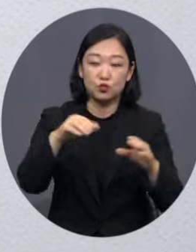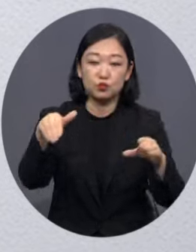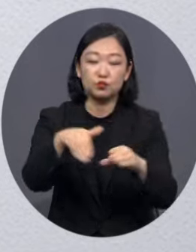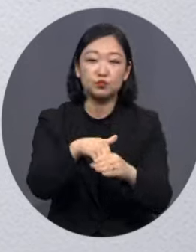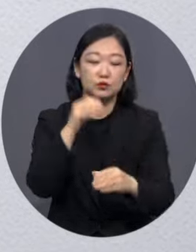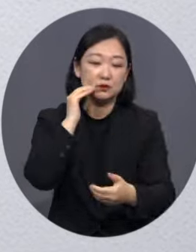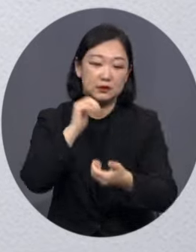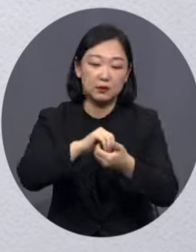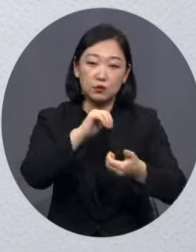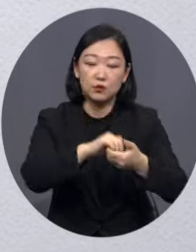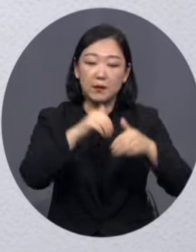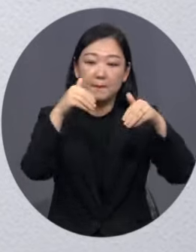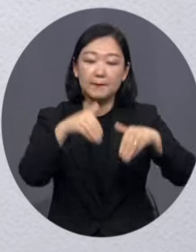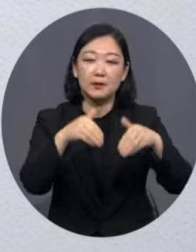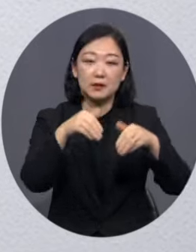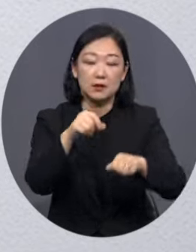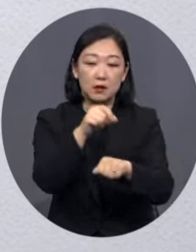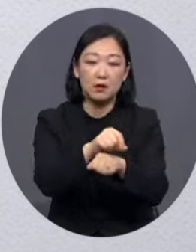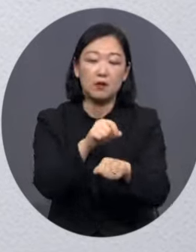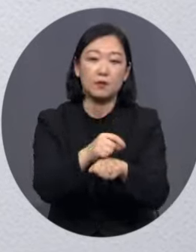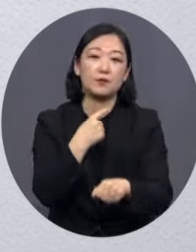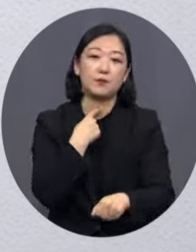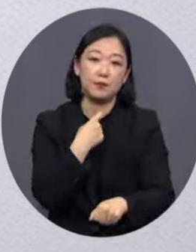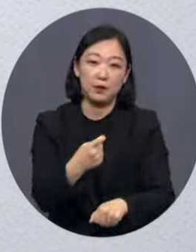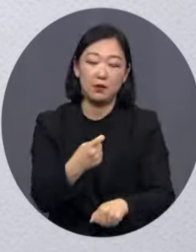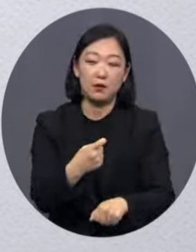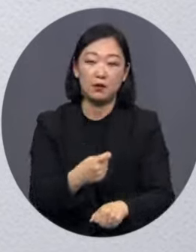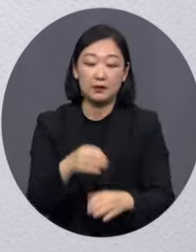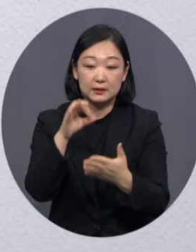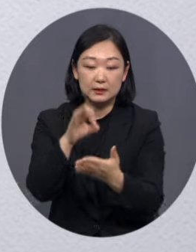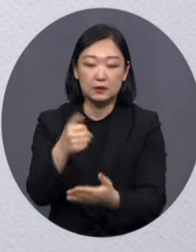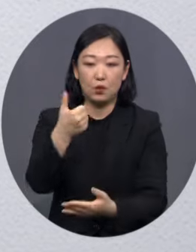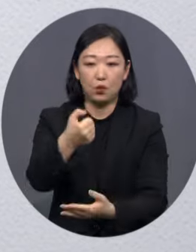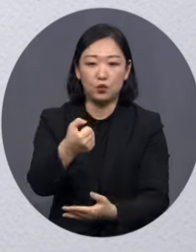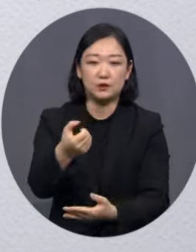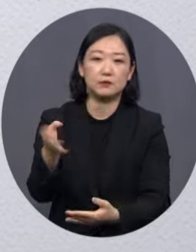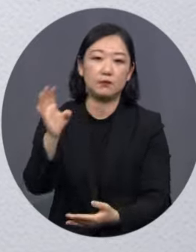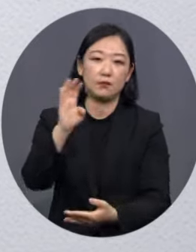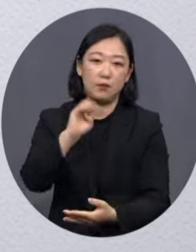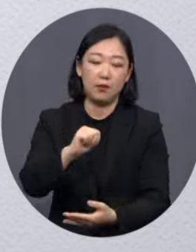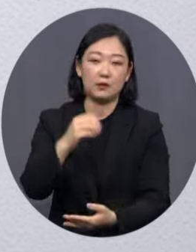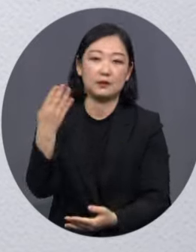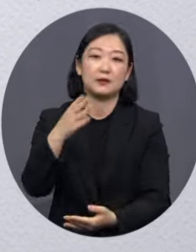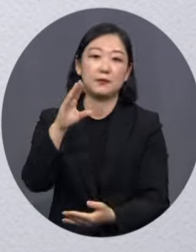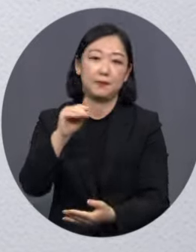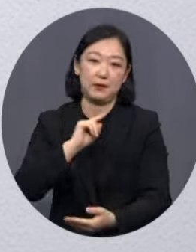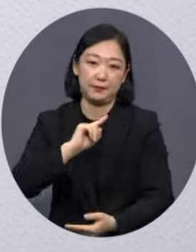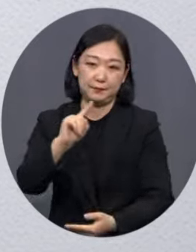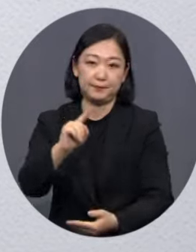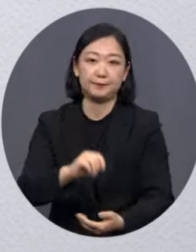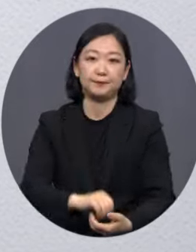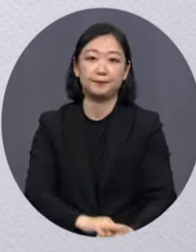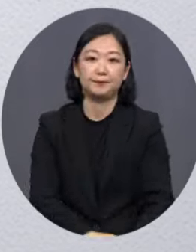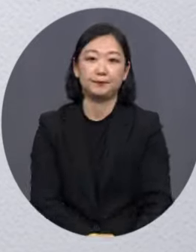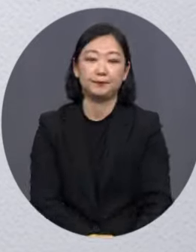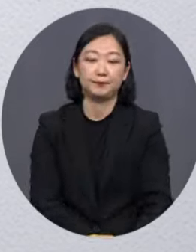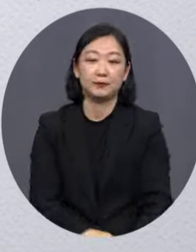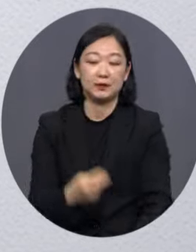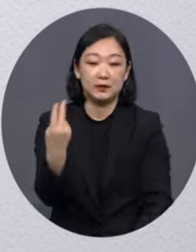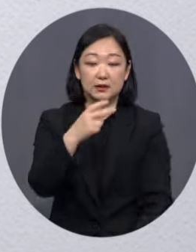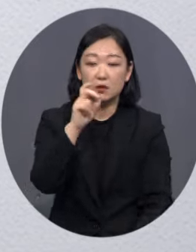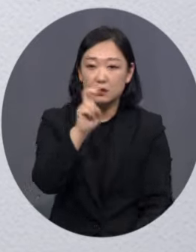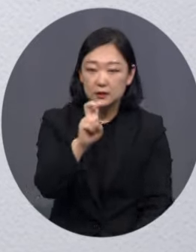정부 대통령 비서실 정무 비서관을 지냈고 재산은 50억 4천여만 원을 신고했습니다 지난